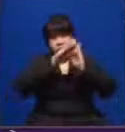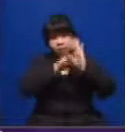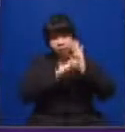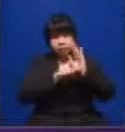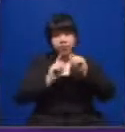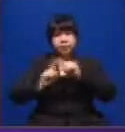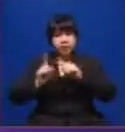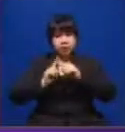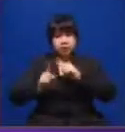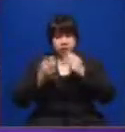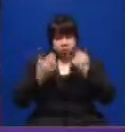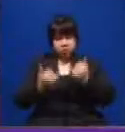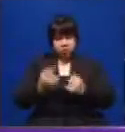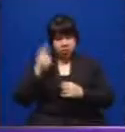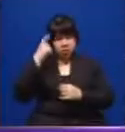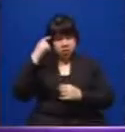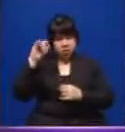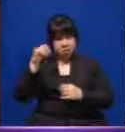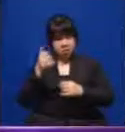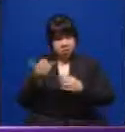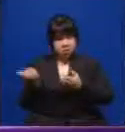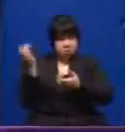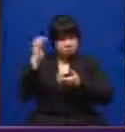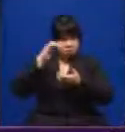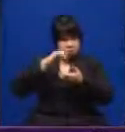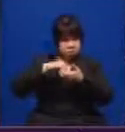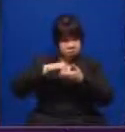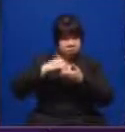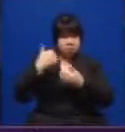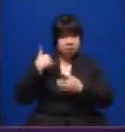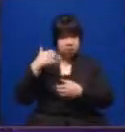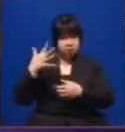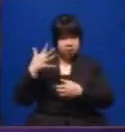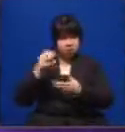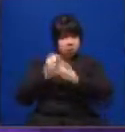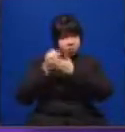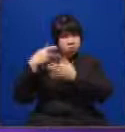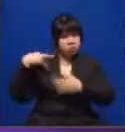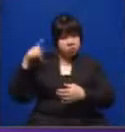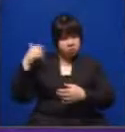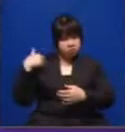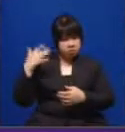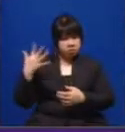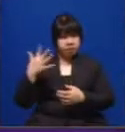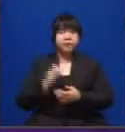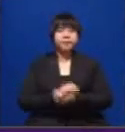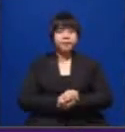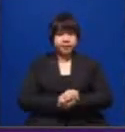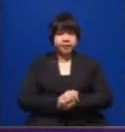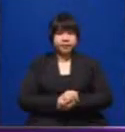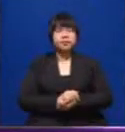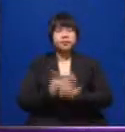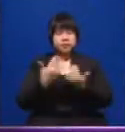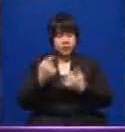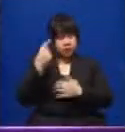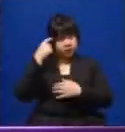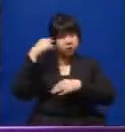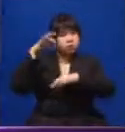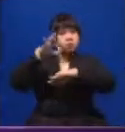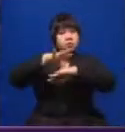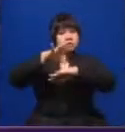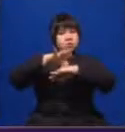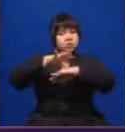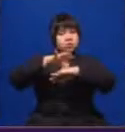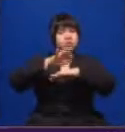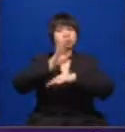กลัวว่าจะเกิดการฮั้วกันเพื่อประโยชน์ให้กับพวกพ้องตนเองของน้องให้เขาทำตามหน้าที่ที่สุจริตตาม